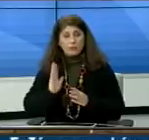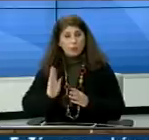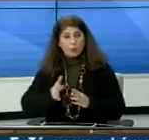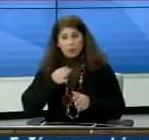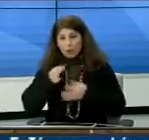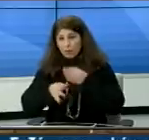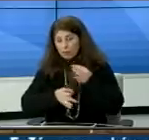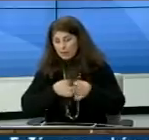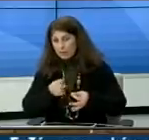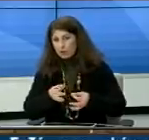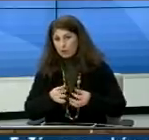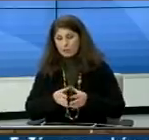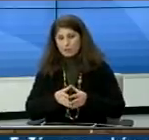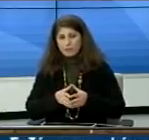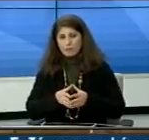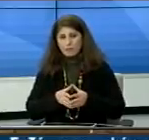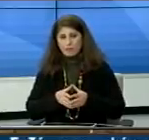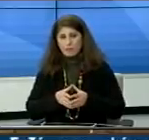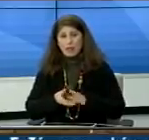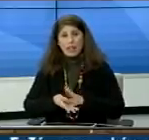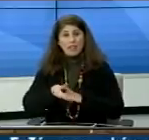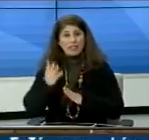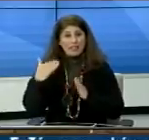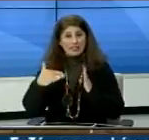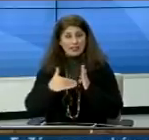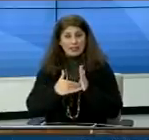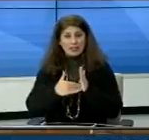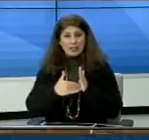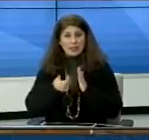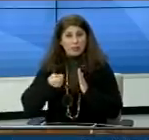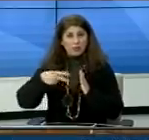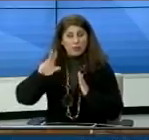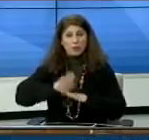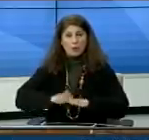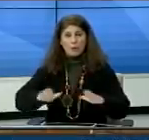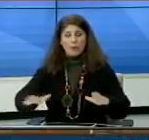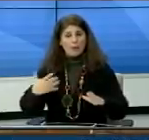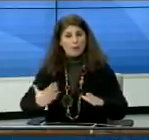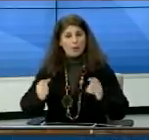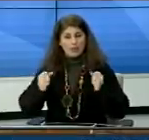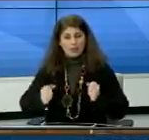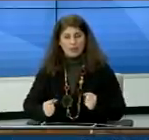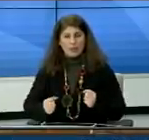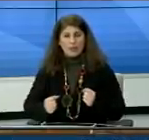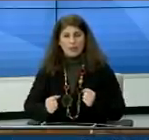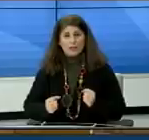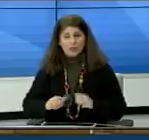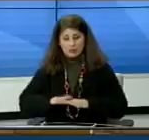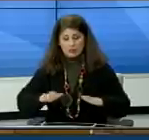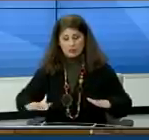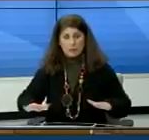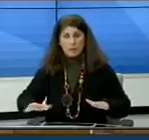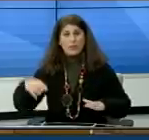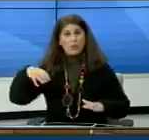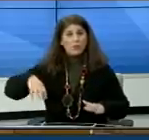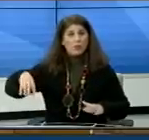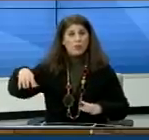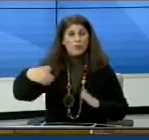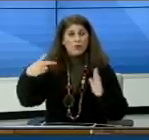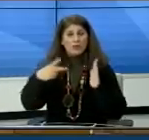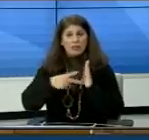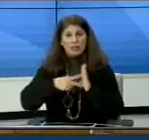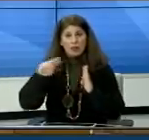μιλήσω και για τα 14.000 περισσότερα παιδιά που βρήκαν θέση σε παιδικούς σταθμούς, για τα 2.000